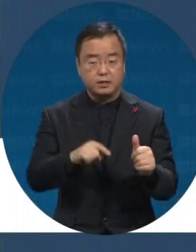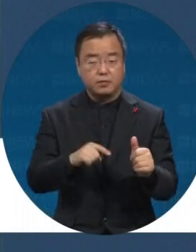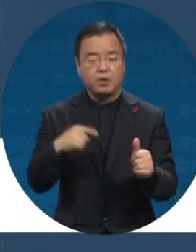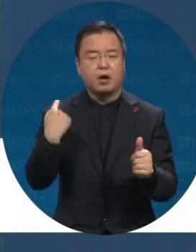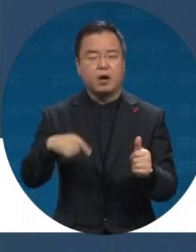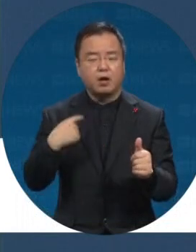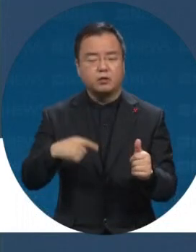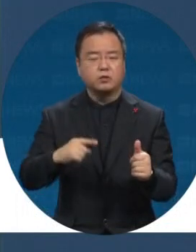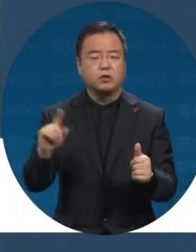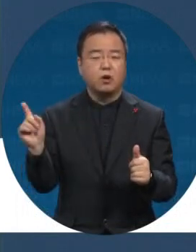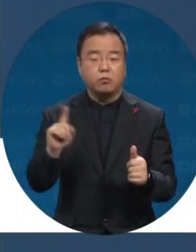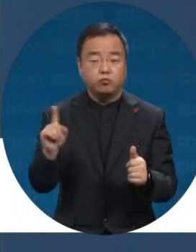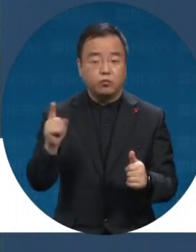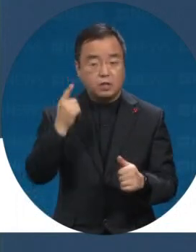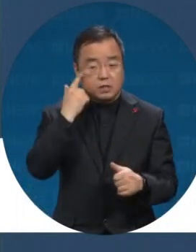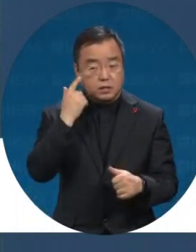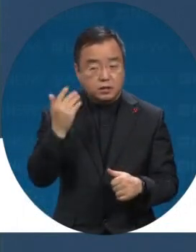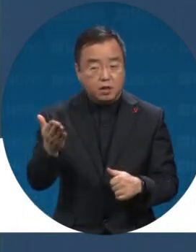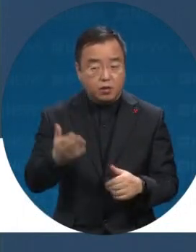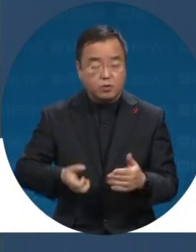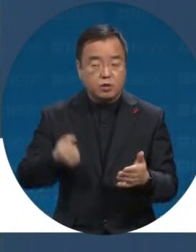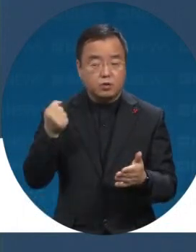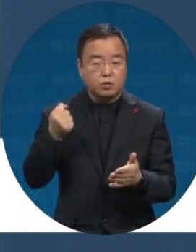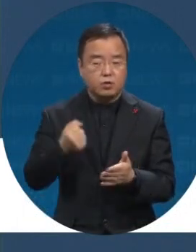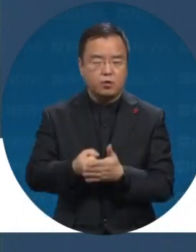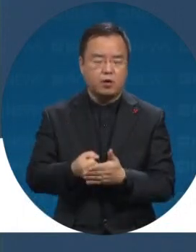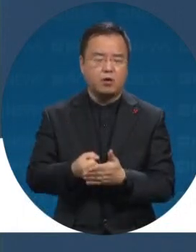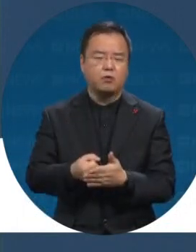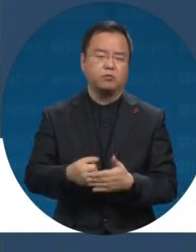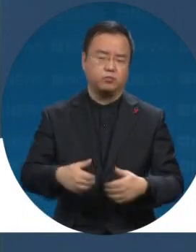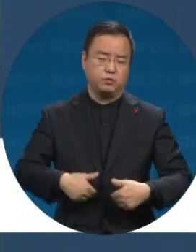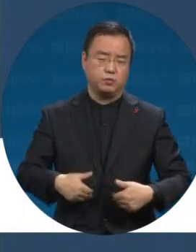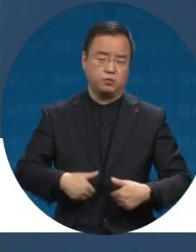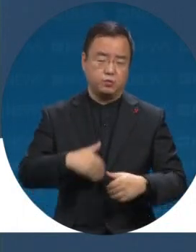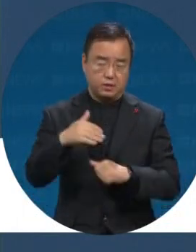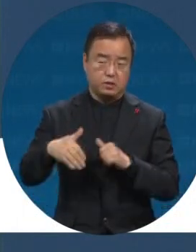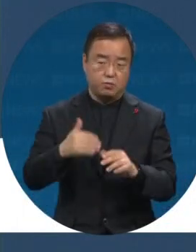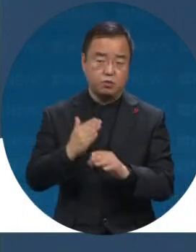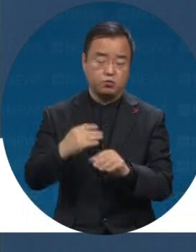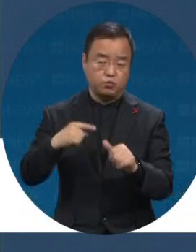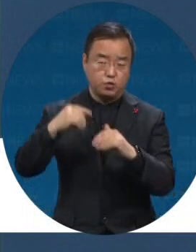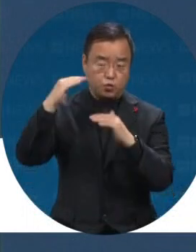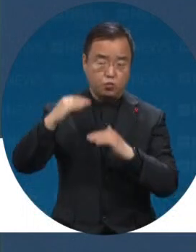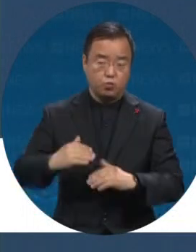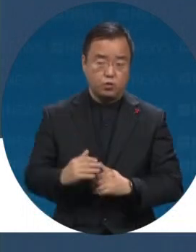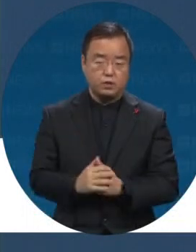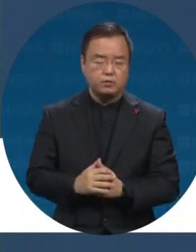무엇을 가르칠 것인가를 결정하는 교육과정이잖아요 그만큼이나 정부는